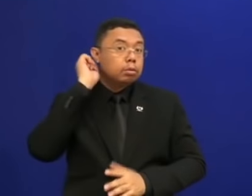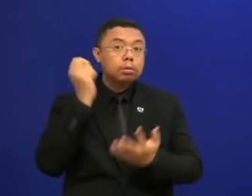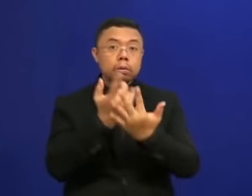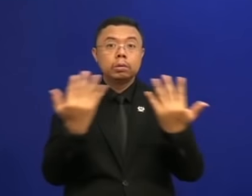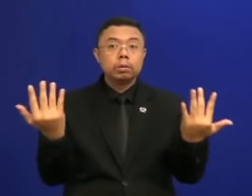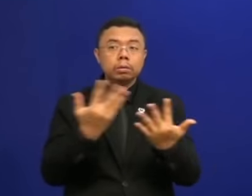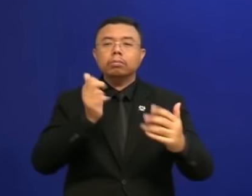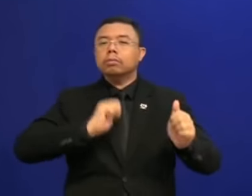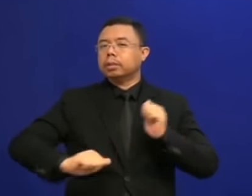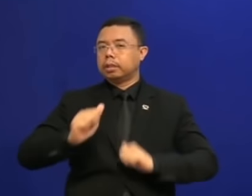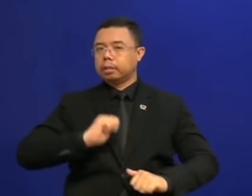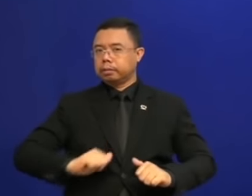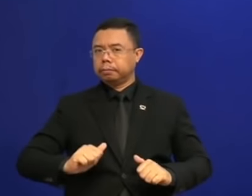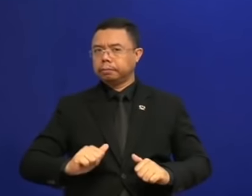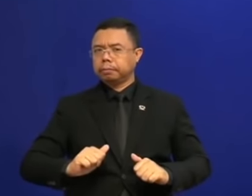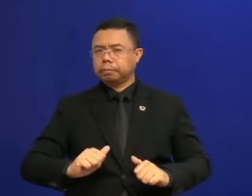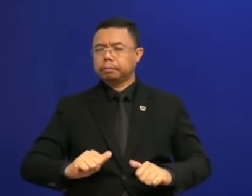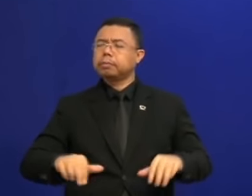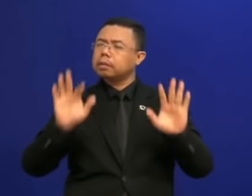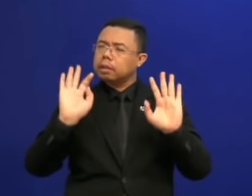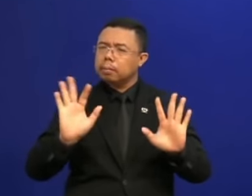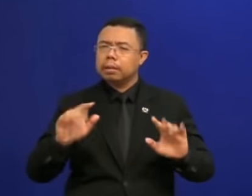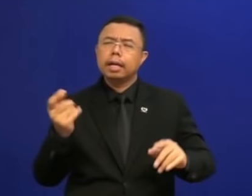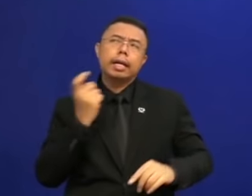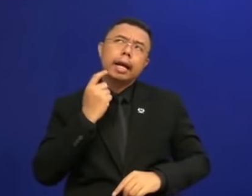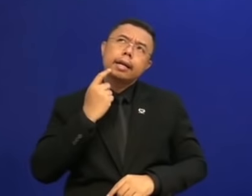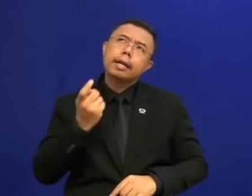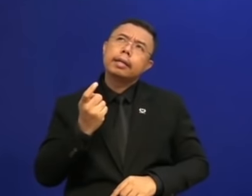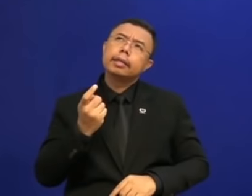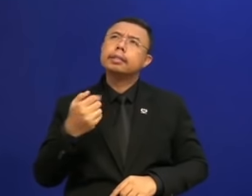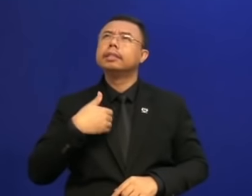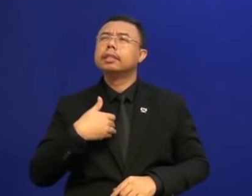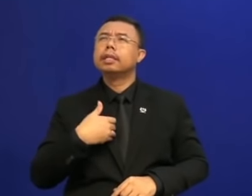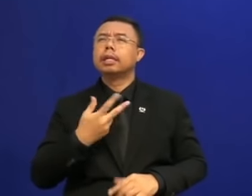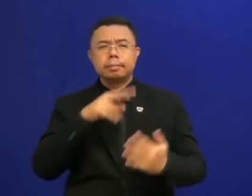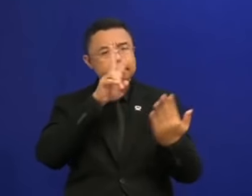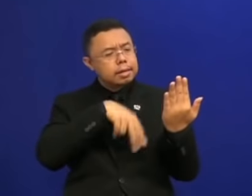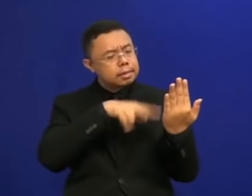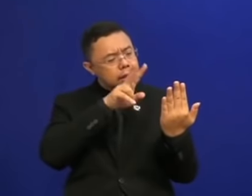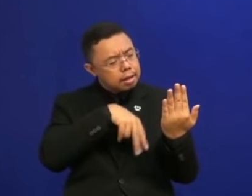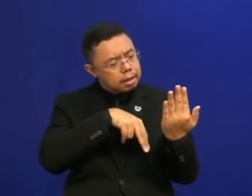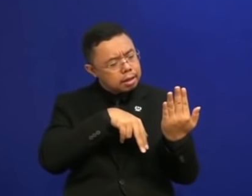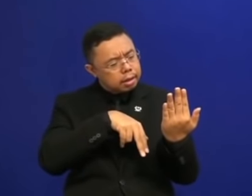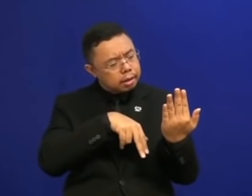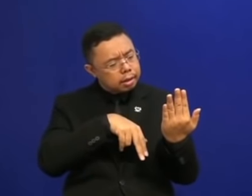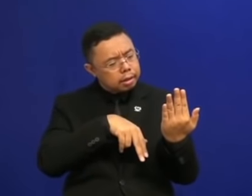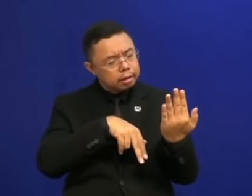ibu-ibu yang menderita. Banyak. Kadang-kadang saya membaca